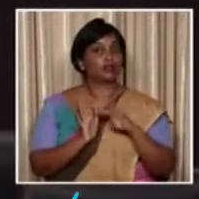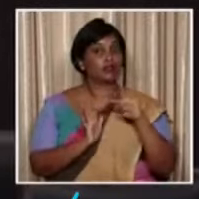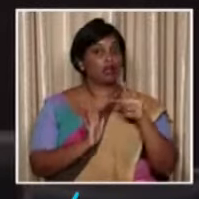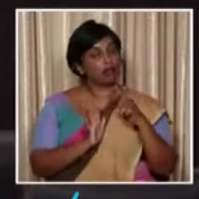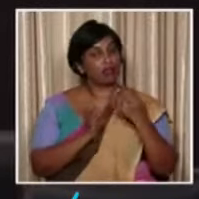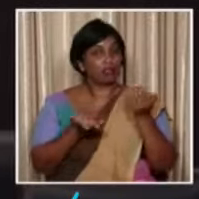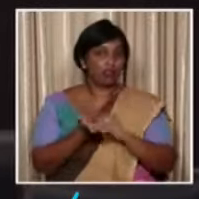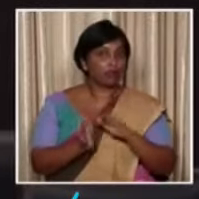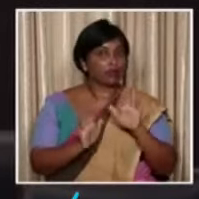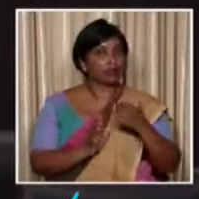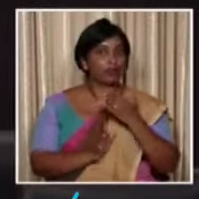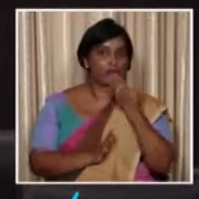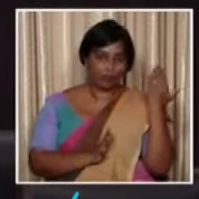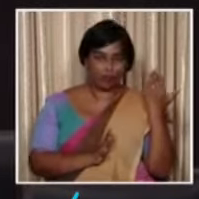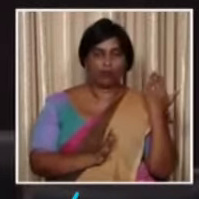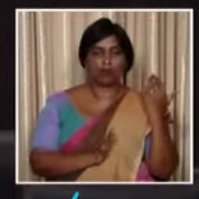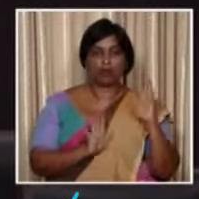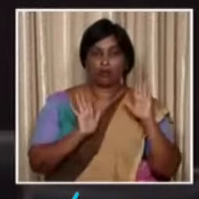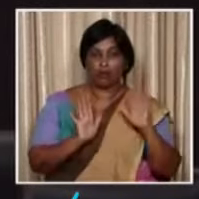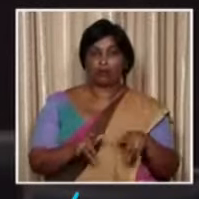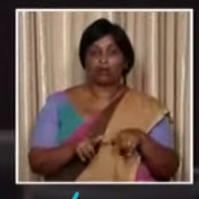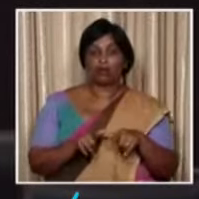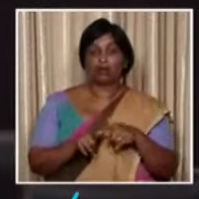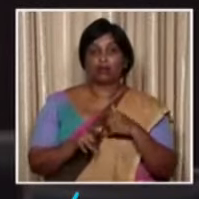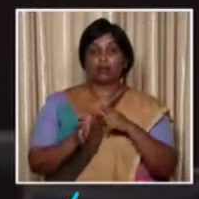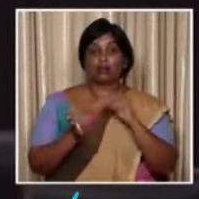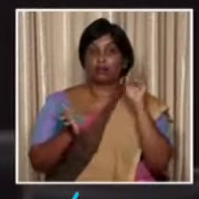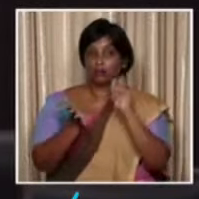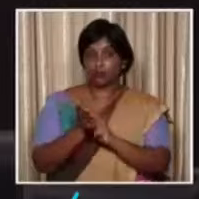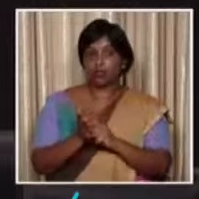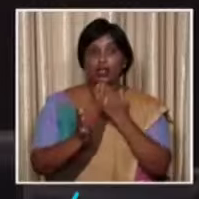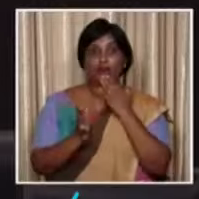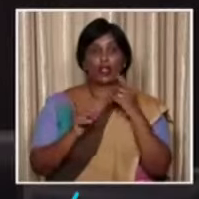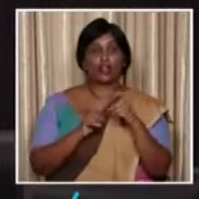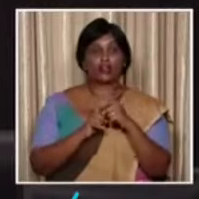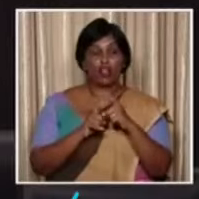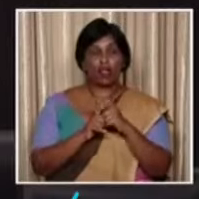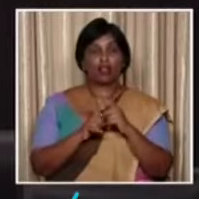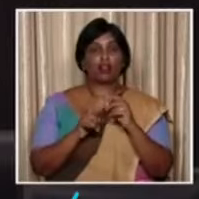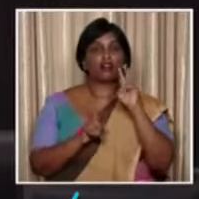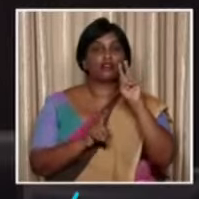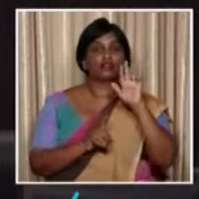तीन ने पुरुआ है भाई मैं एक इन्वॉइस कर लती है ने यूएस डॉलर विषय ना मदा